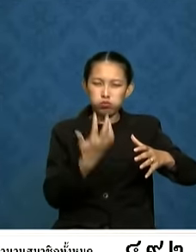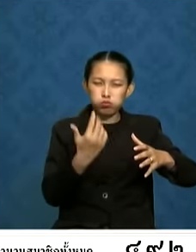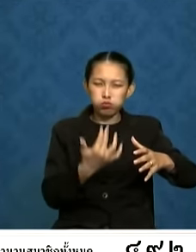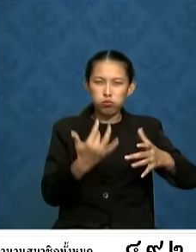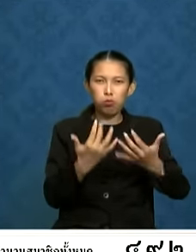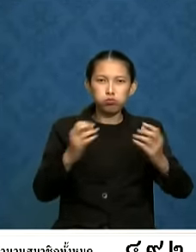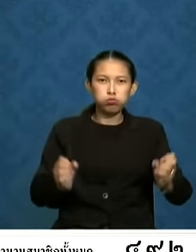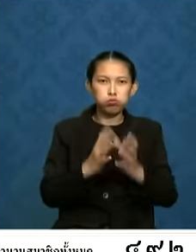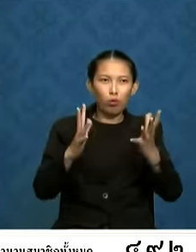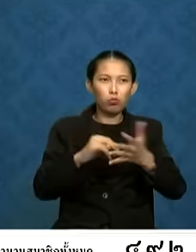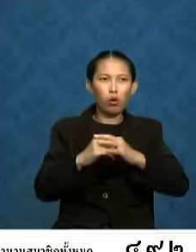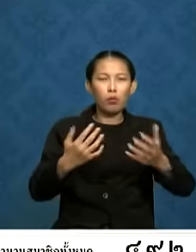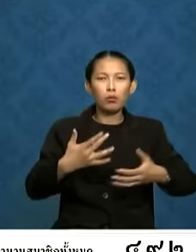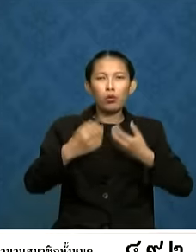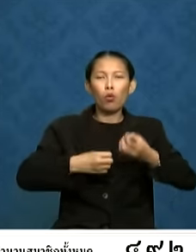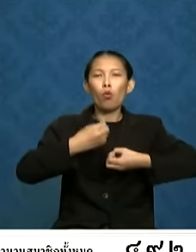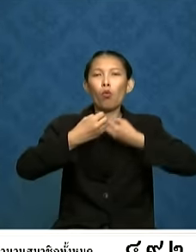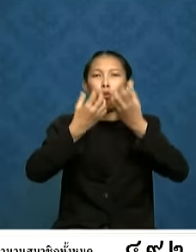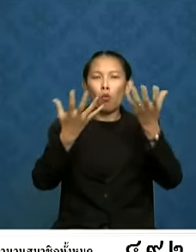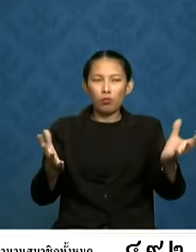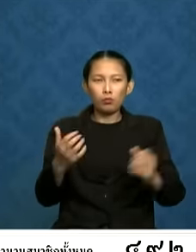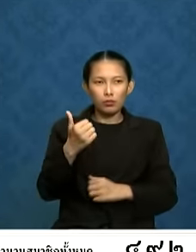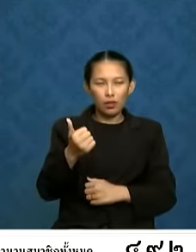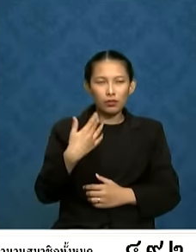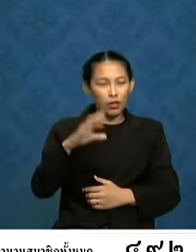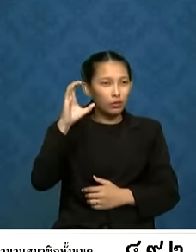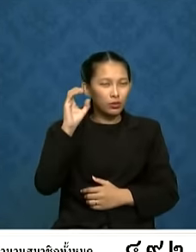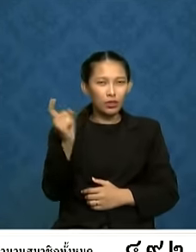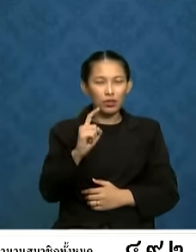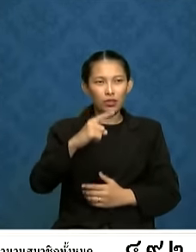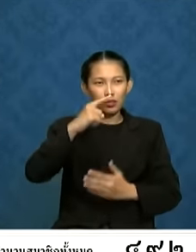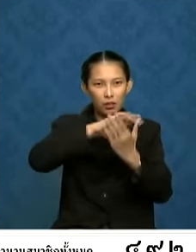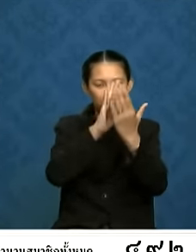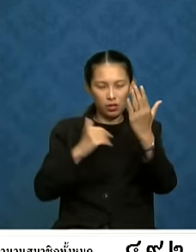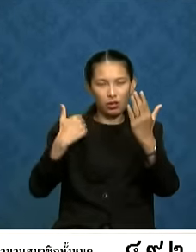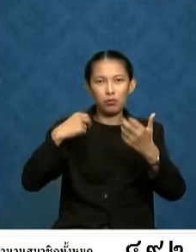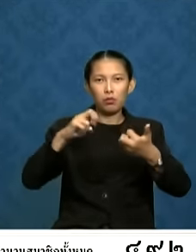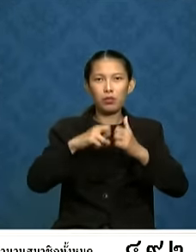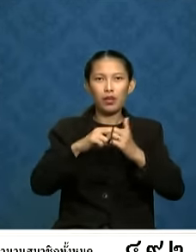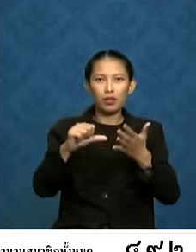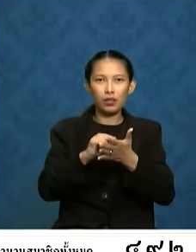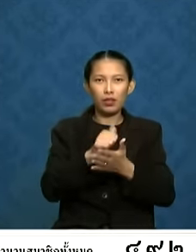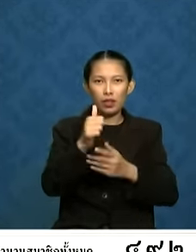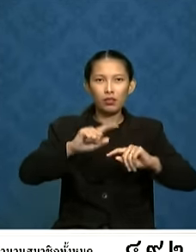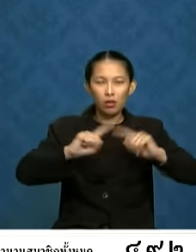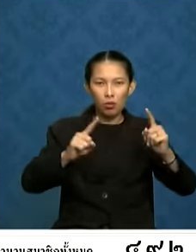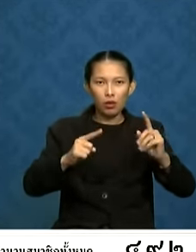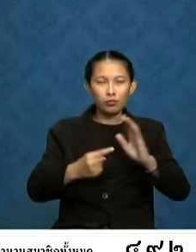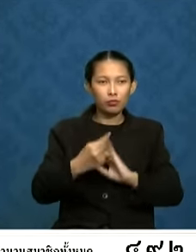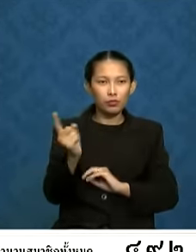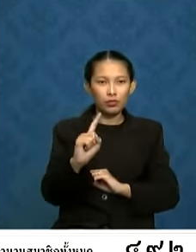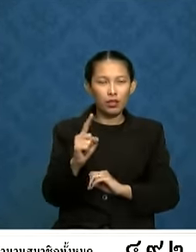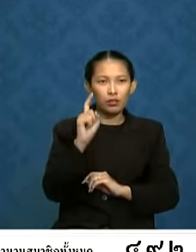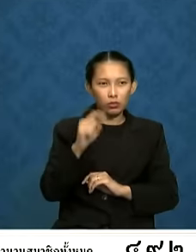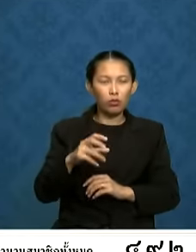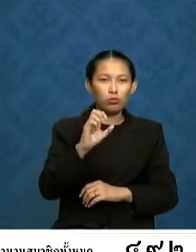ระเบิดเนี่ยมันได้ปล่อยลมตรงนั้นออกมาแล้วผมเชื่อว่าประเทศของเราหาทางออกได้แต่เบื้องต้นครับท่านประธานครับอยาก